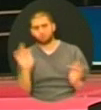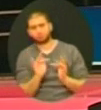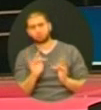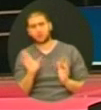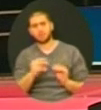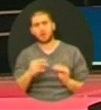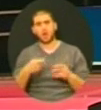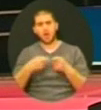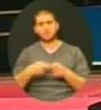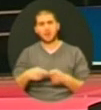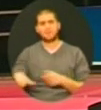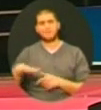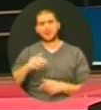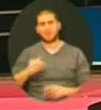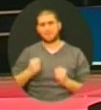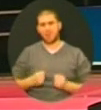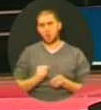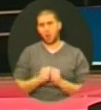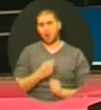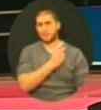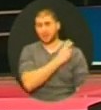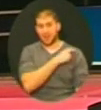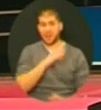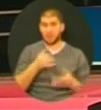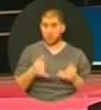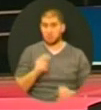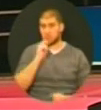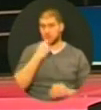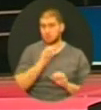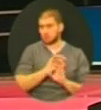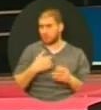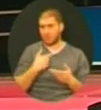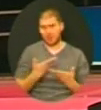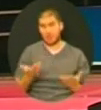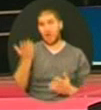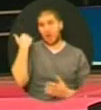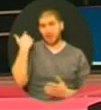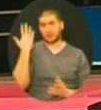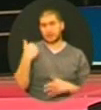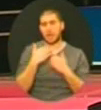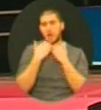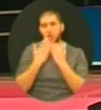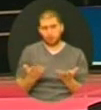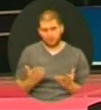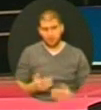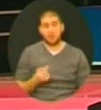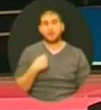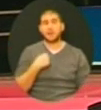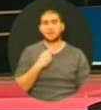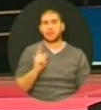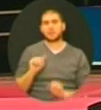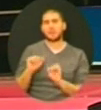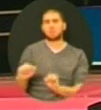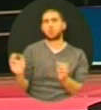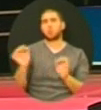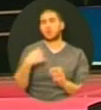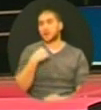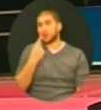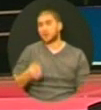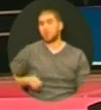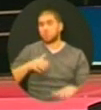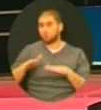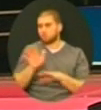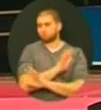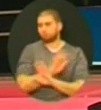במערכת הביטחון, ובוודאי לא על רמטכ"ל. גם היום אין לנו מודיעין מצוין, אז היה לנו מודיעין לא טוב. ולכן אני לא תמכתי, או אמרתי לראש הממשלה, בשום